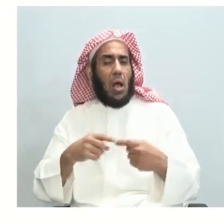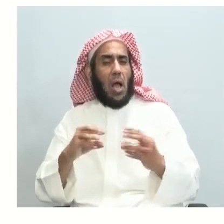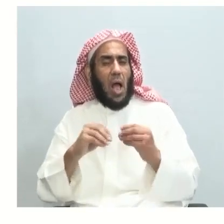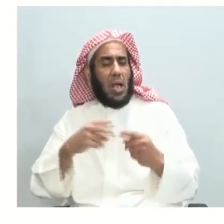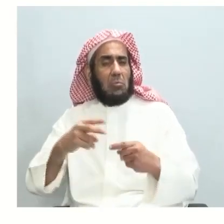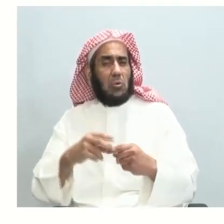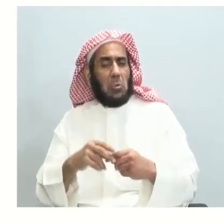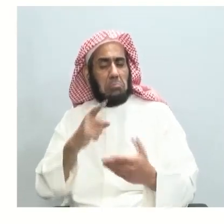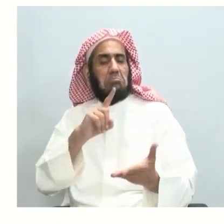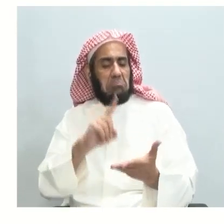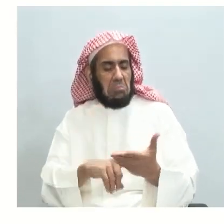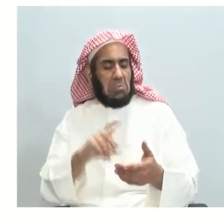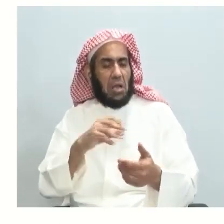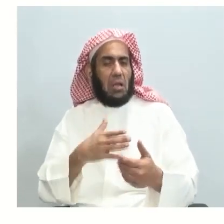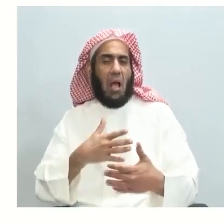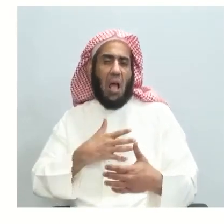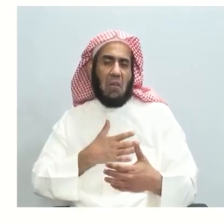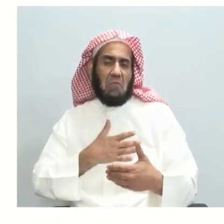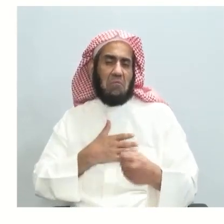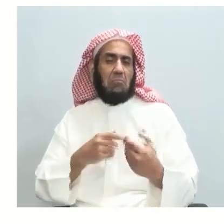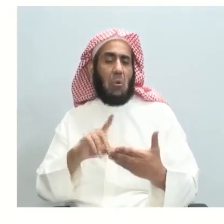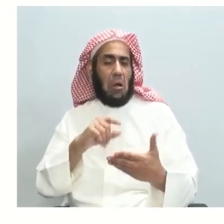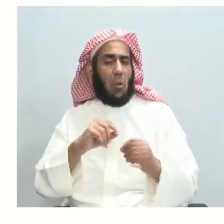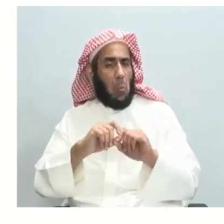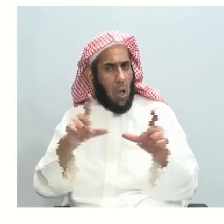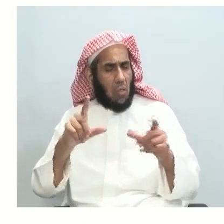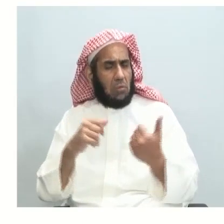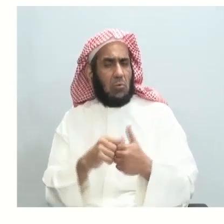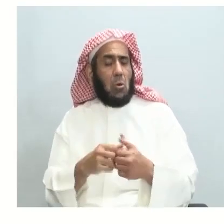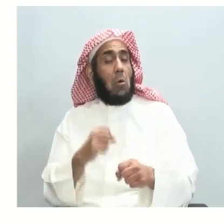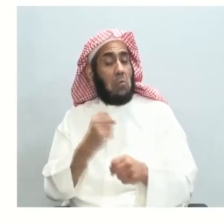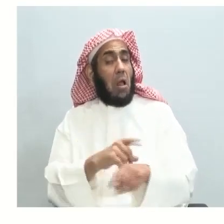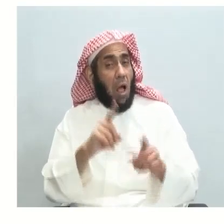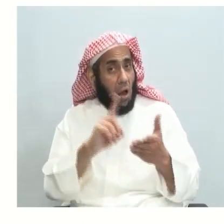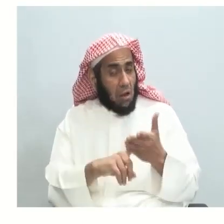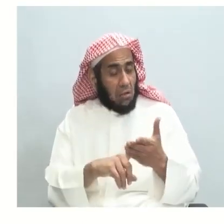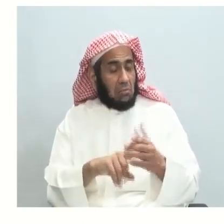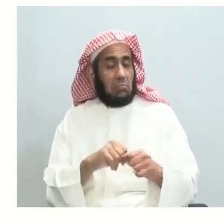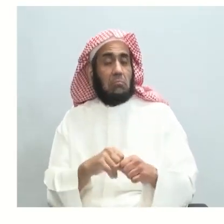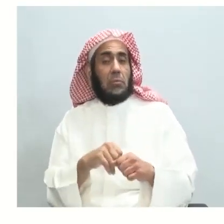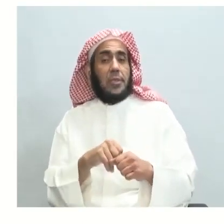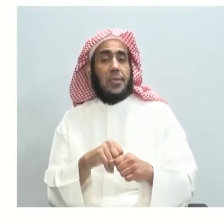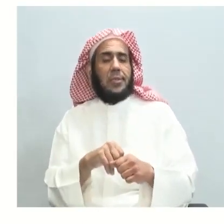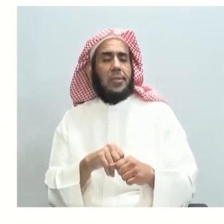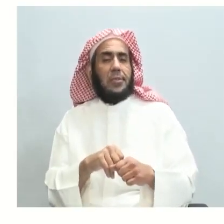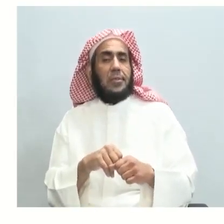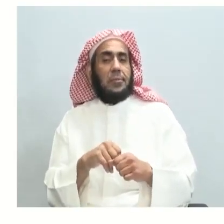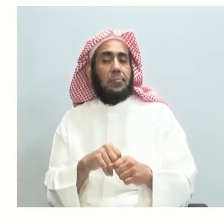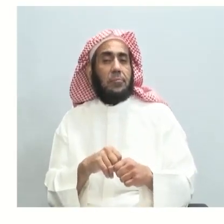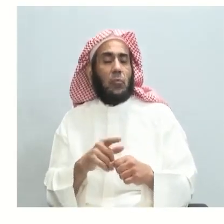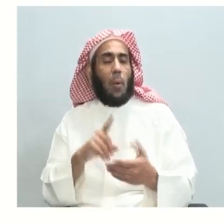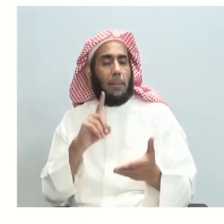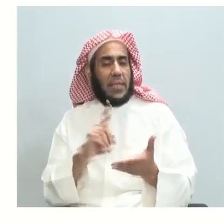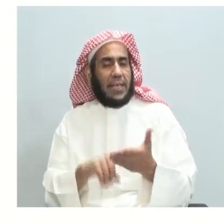ان تقر بالخطا هذه المنظمه وتعتذر اذا كان الخطا بين وواضح وفعليا فيكون